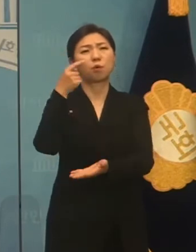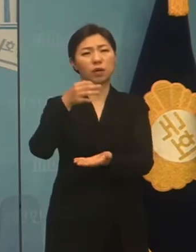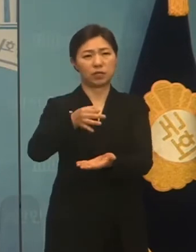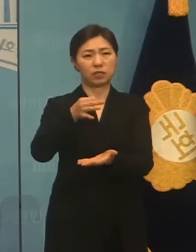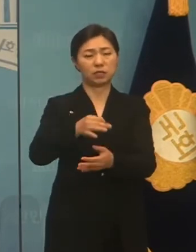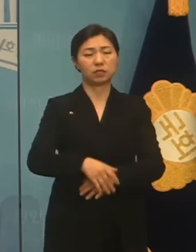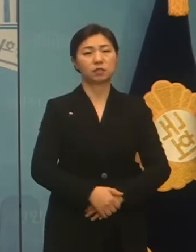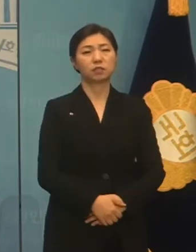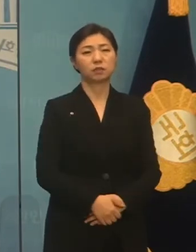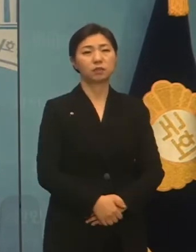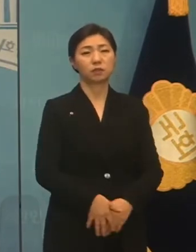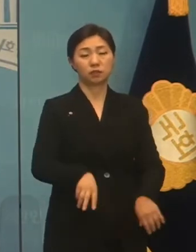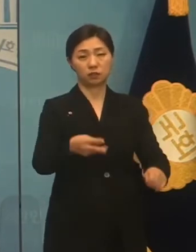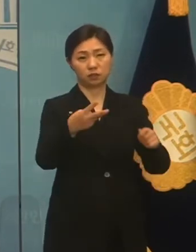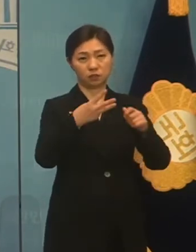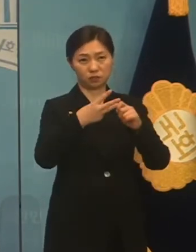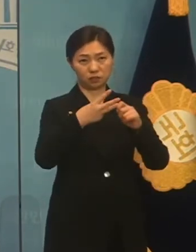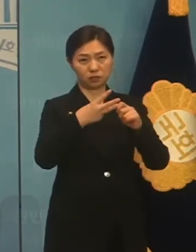셋째,